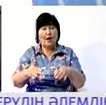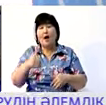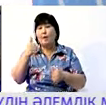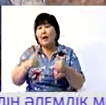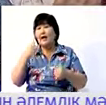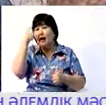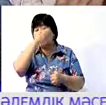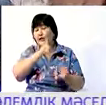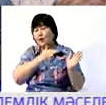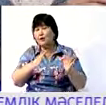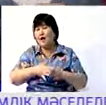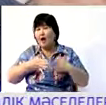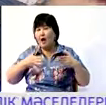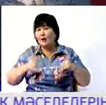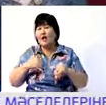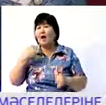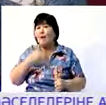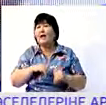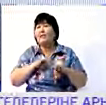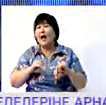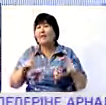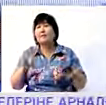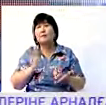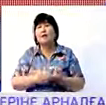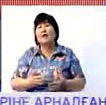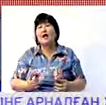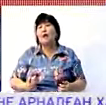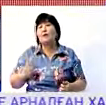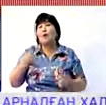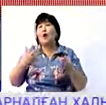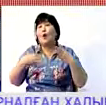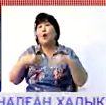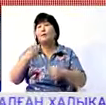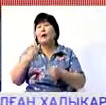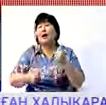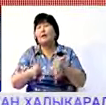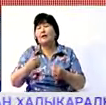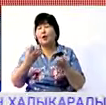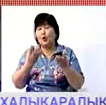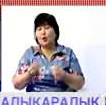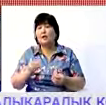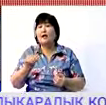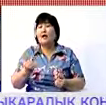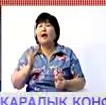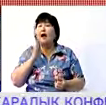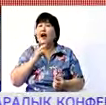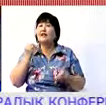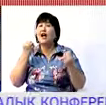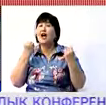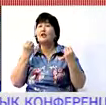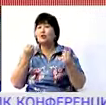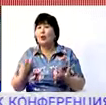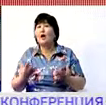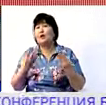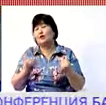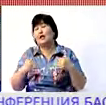Байқаудың жыл өткен сайын ауқымы кеңейіп, маңызы артып келеді. Мерейлі отбасы байқауы, отбасы күні және ана шуағы сынды мерекелерін аталып